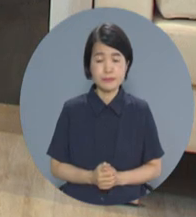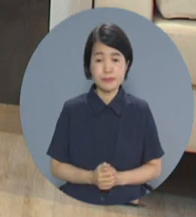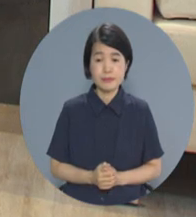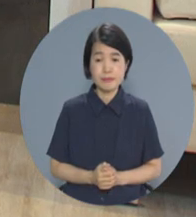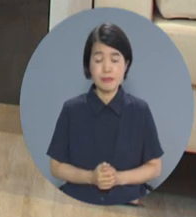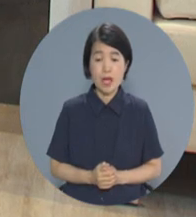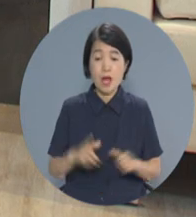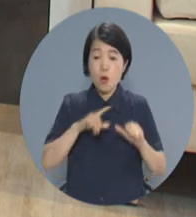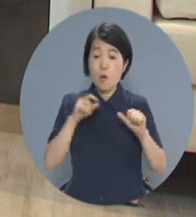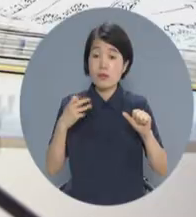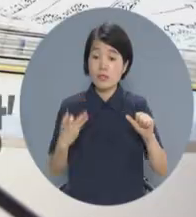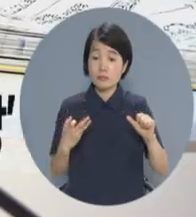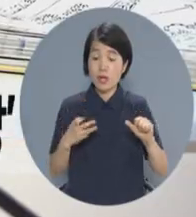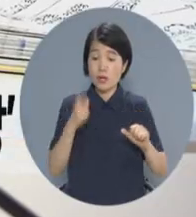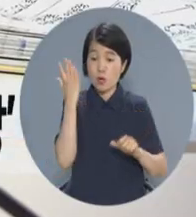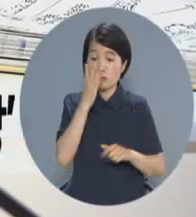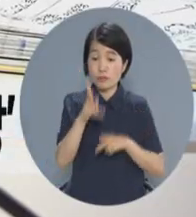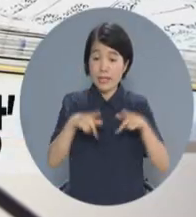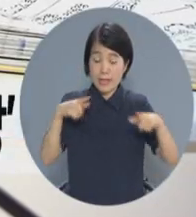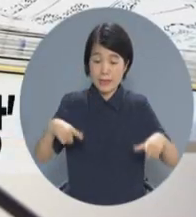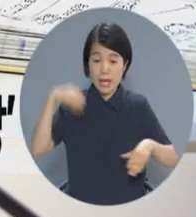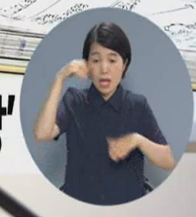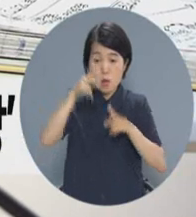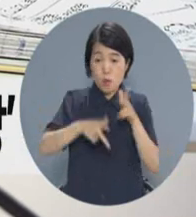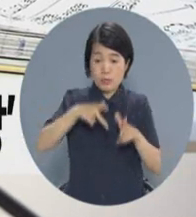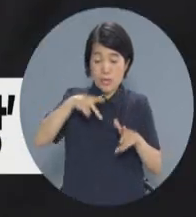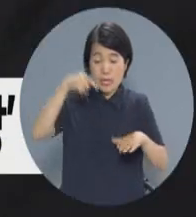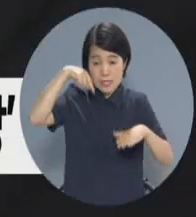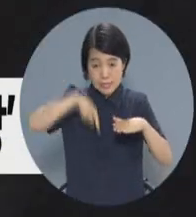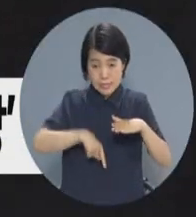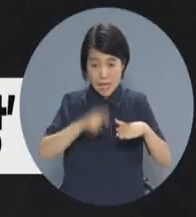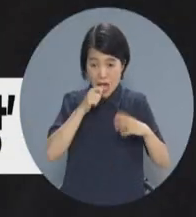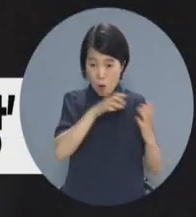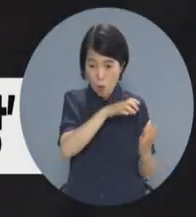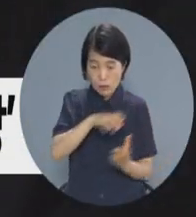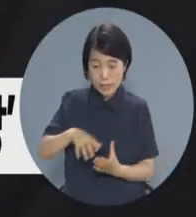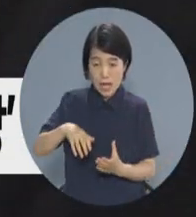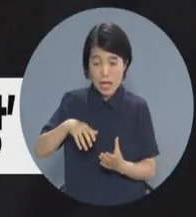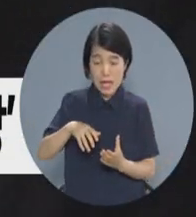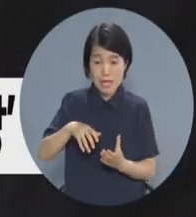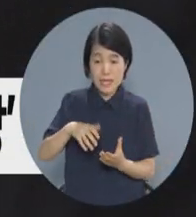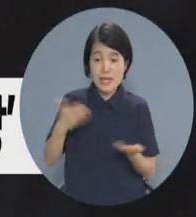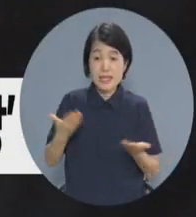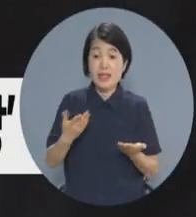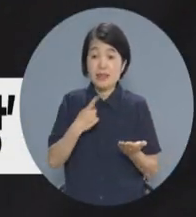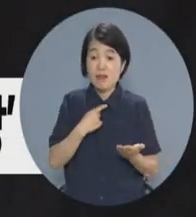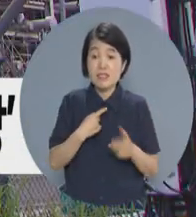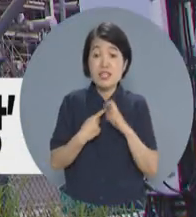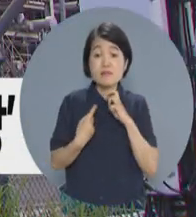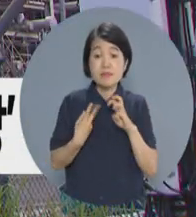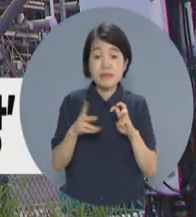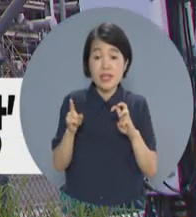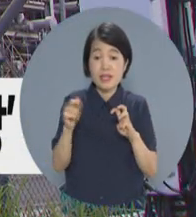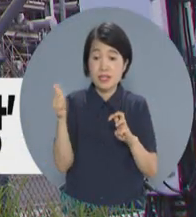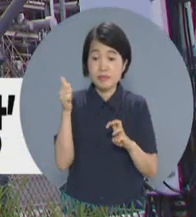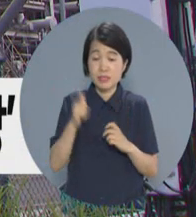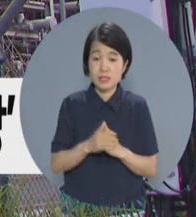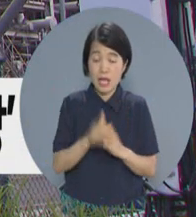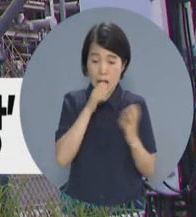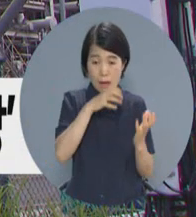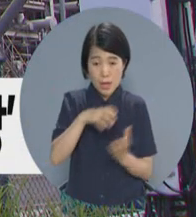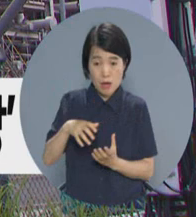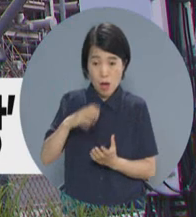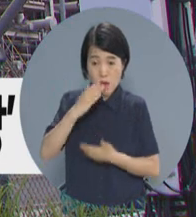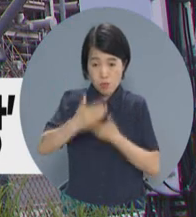지난 5월 18일 여수산단 대기업 공장에 지하 소방배관 공사 작업에 투입됐던 30대 남성. 배관 작업이